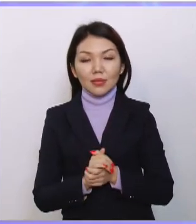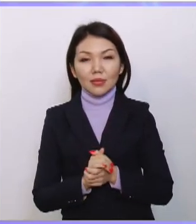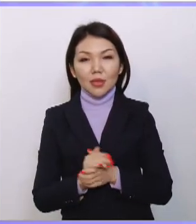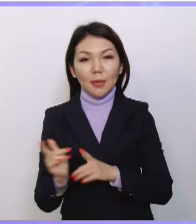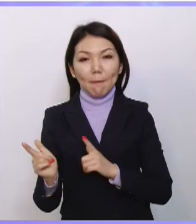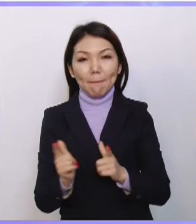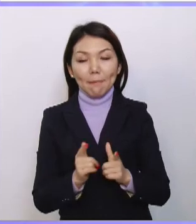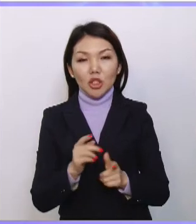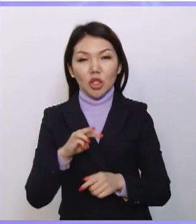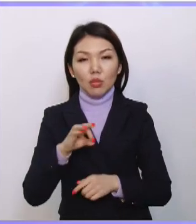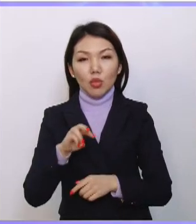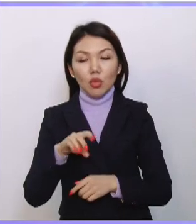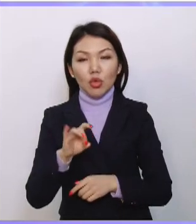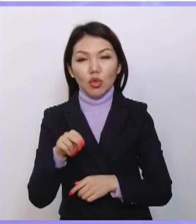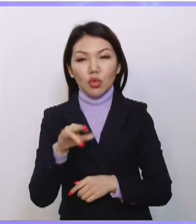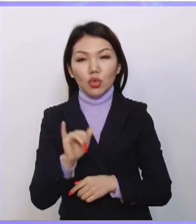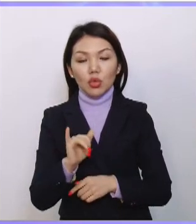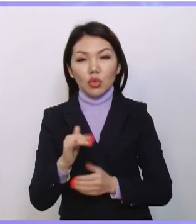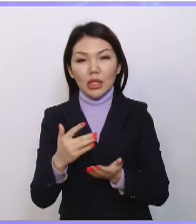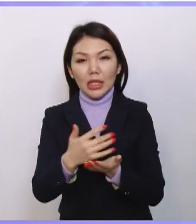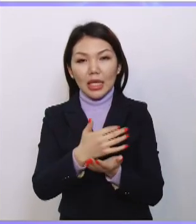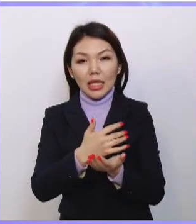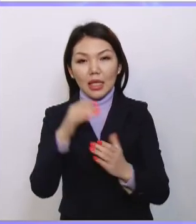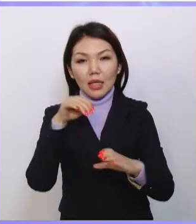Бышкан мөмөлөрдү теребиз.